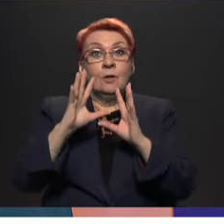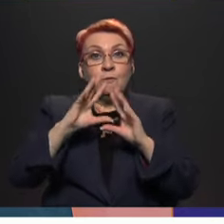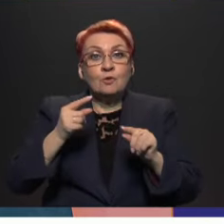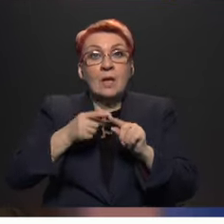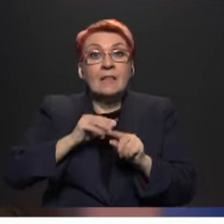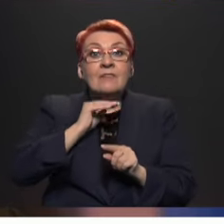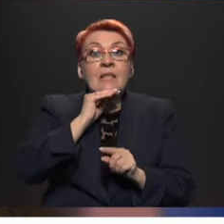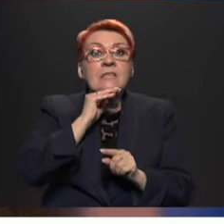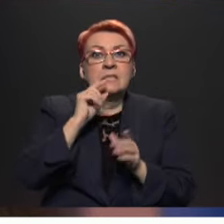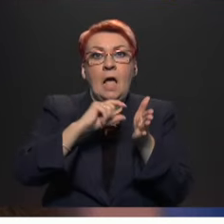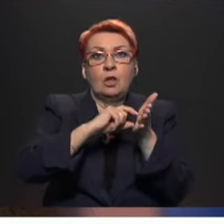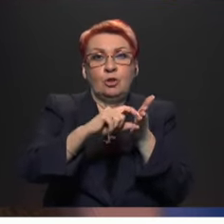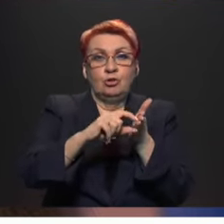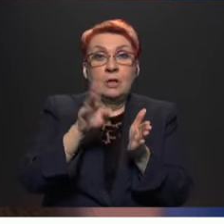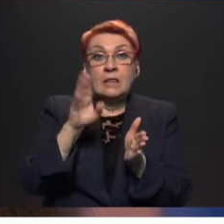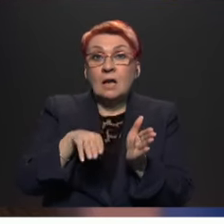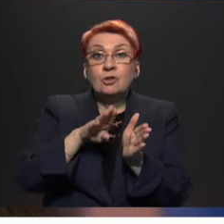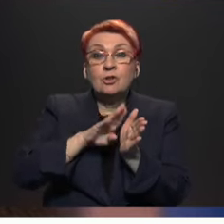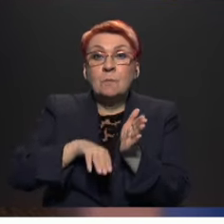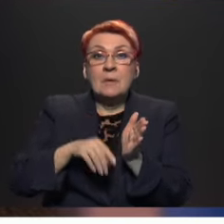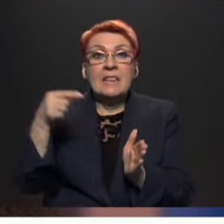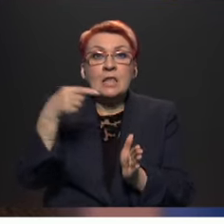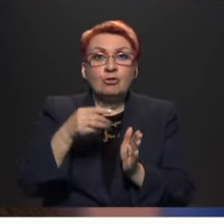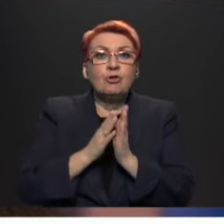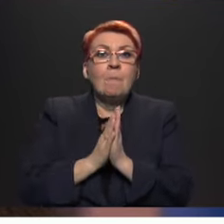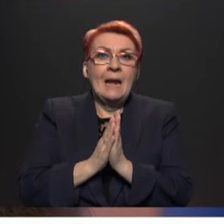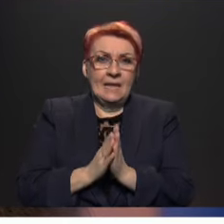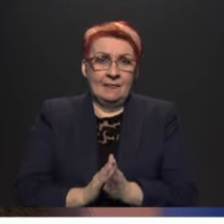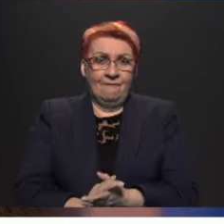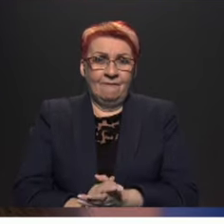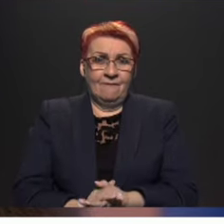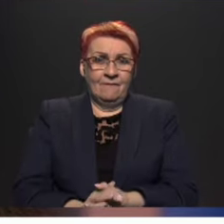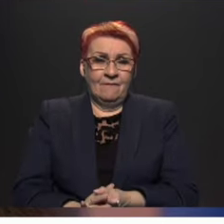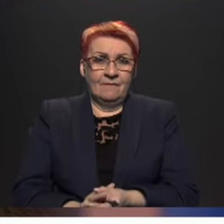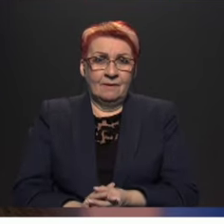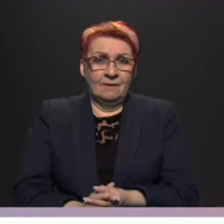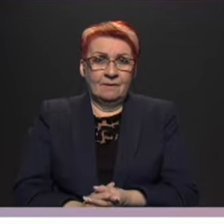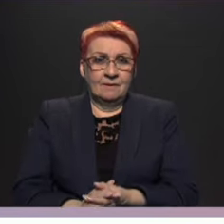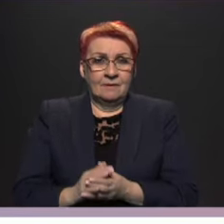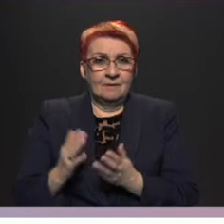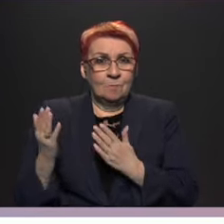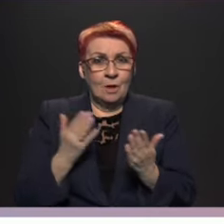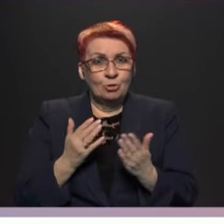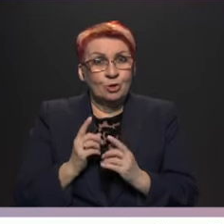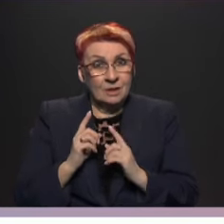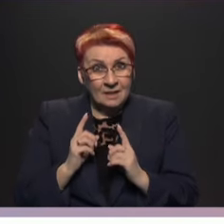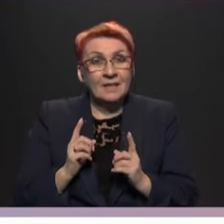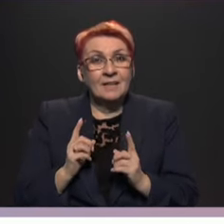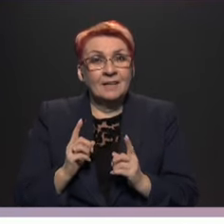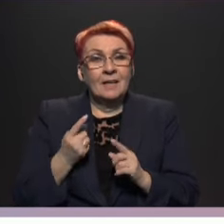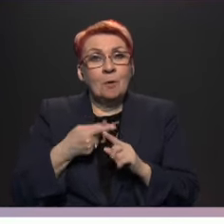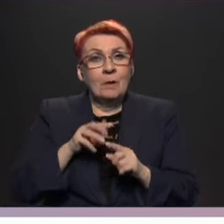этого достаточно, даже без вот этих вот тысячи молитв. Вот, поэтому